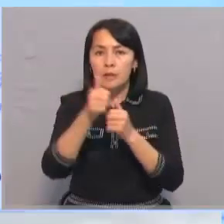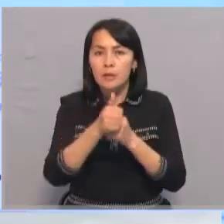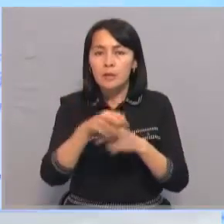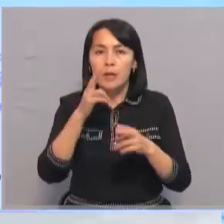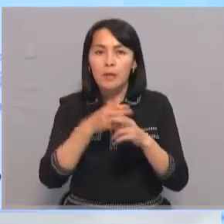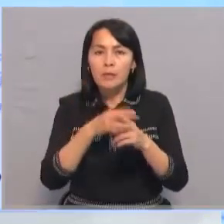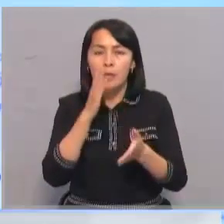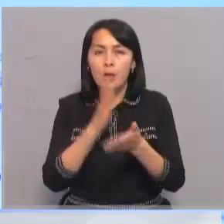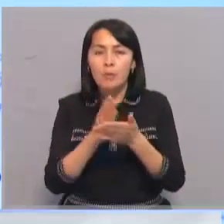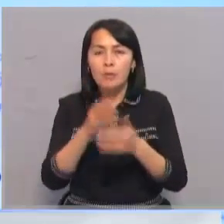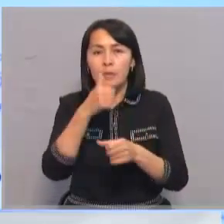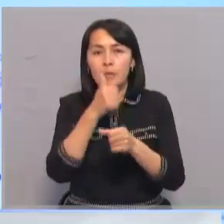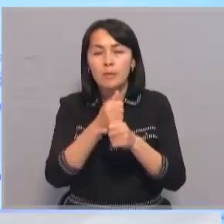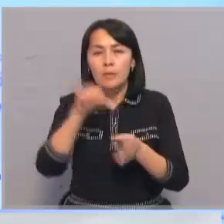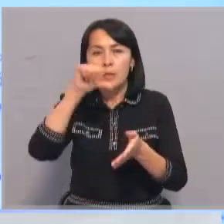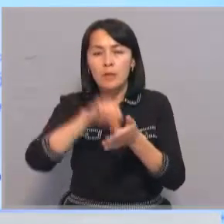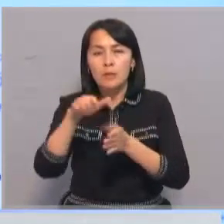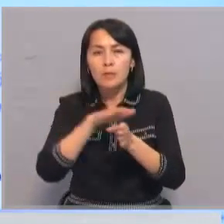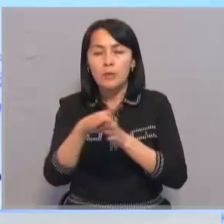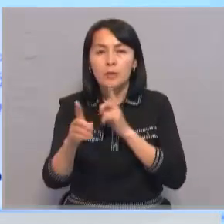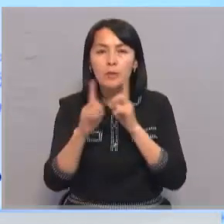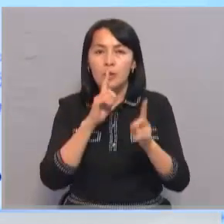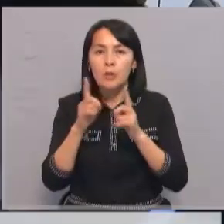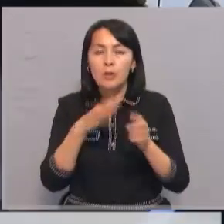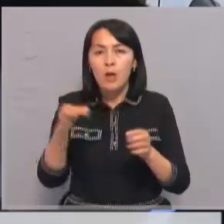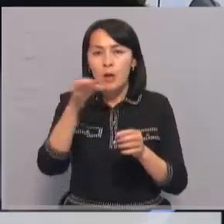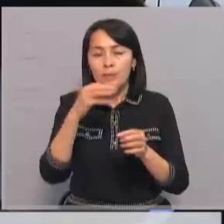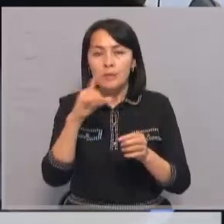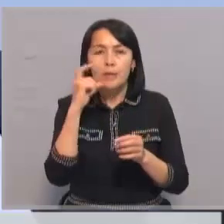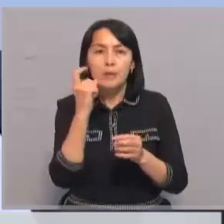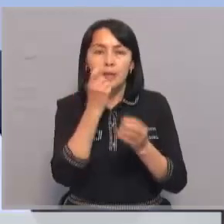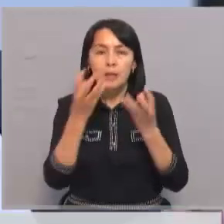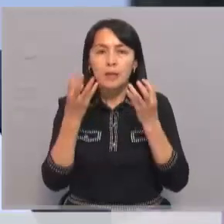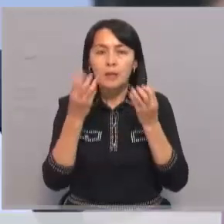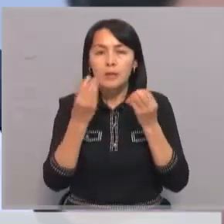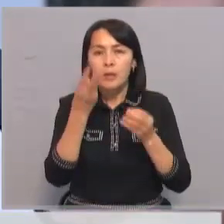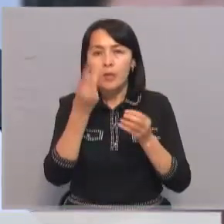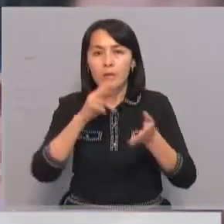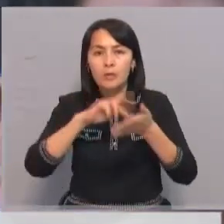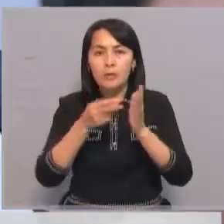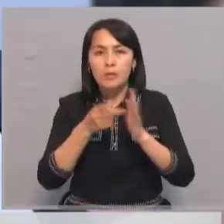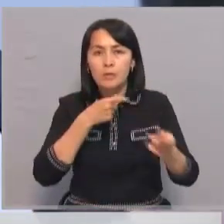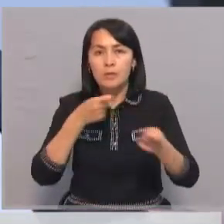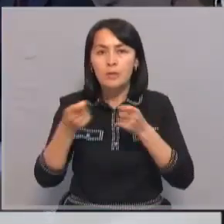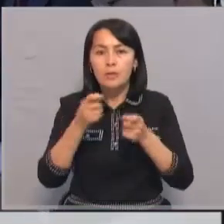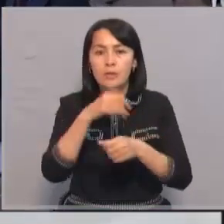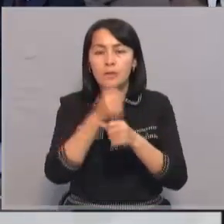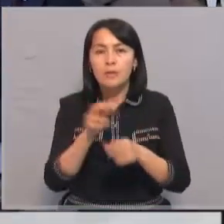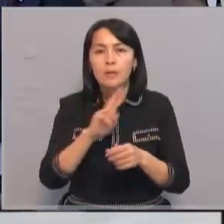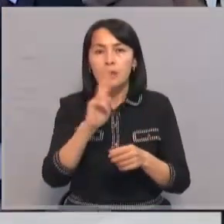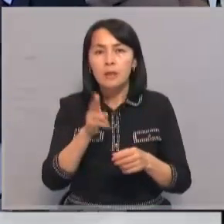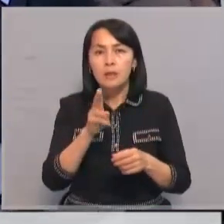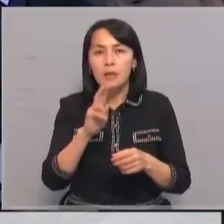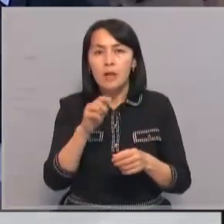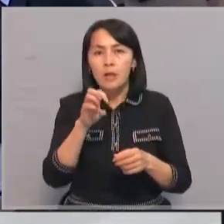тұсау болады. Аймақ басшысының қатысуымен өткен мәжілісте облыстық экономика және бюджеттік жоспарлау басқармасының басшысы Қанат